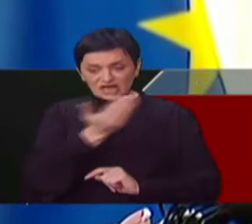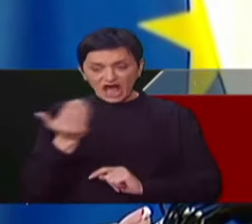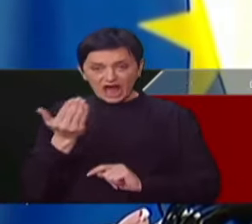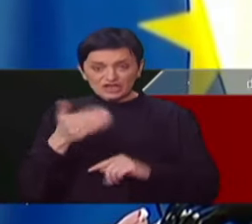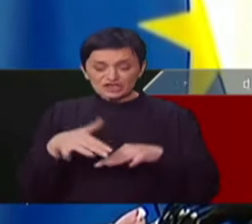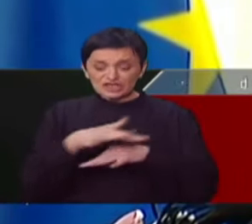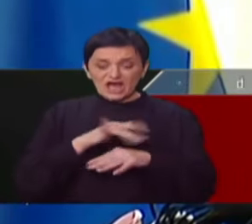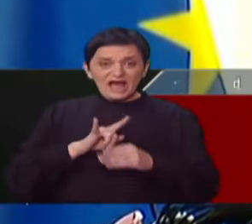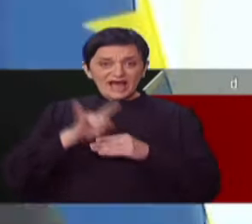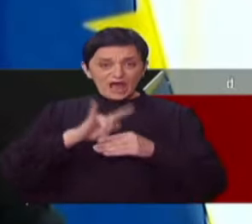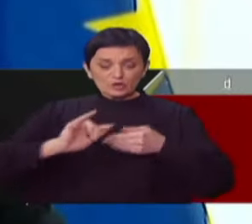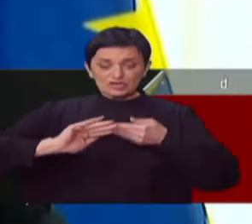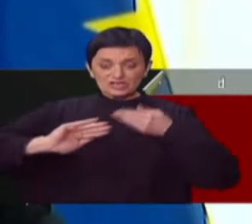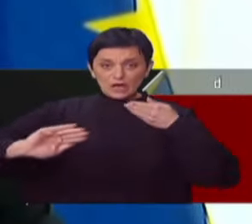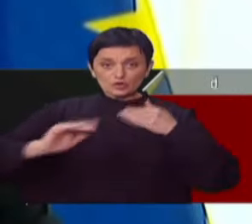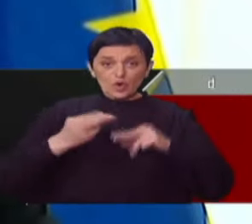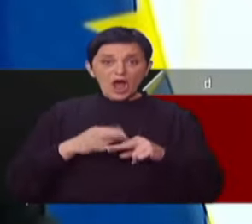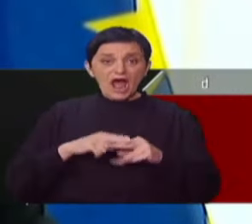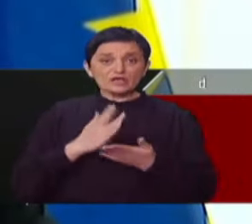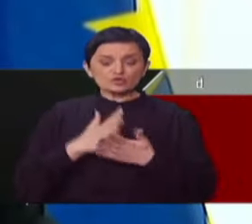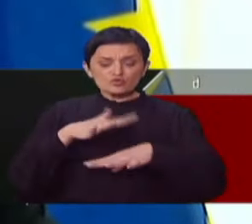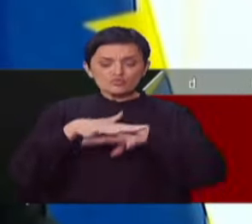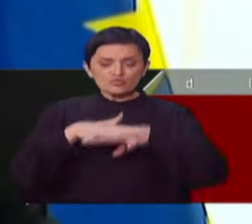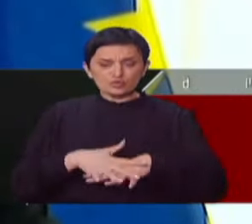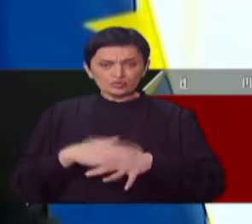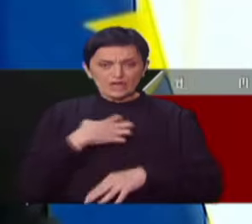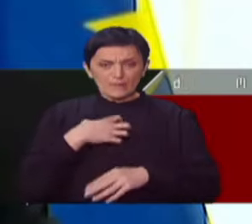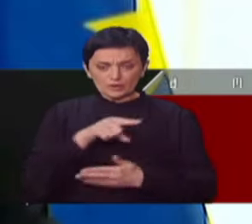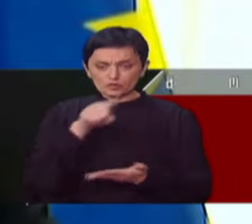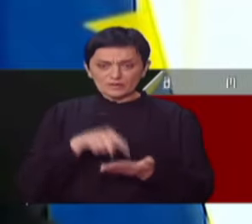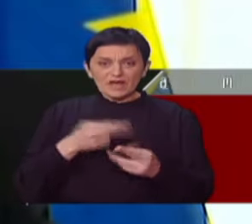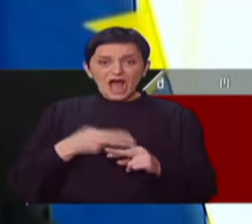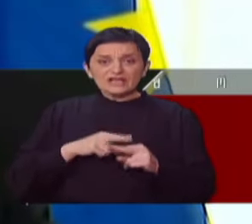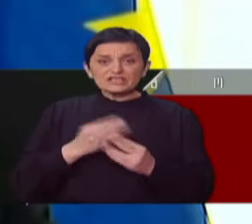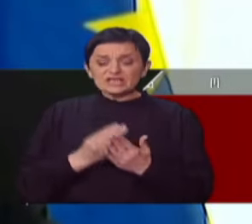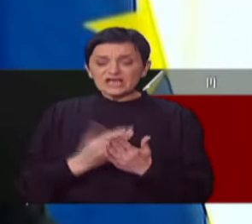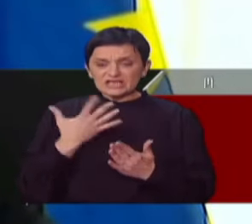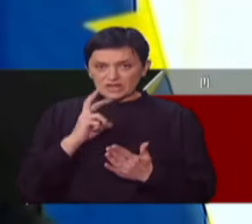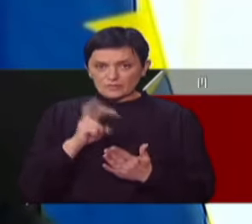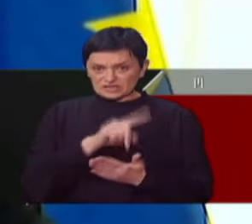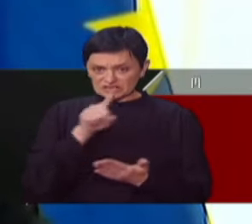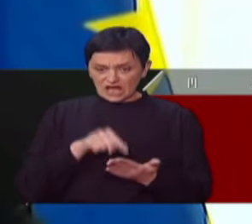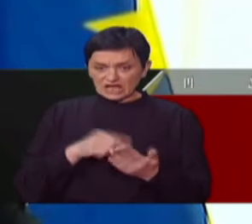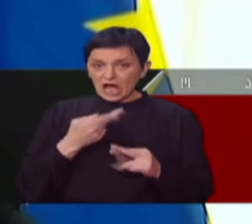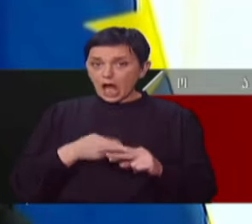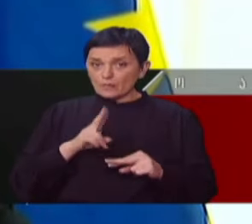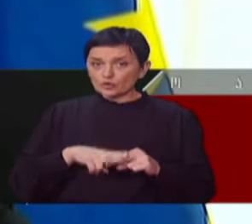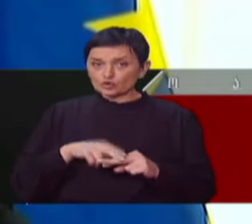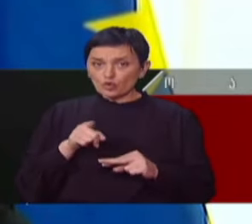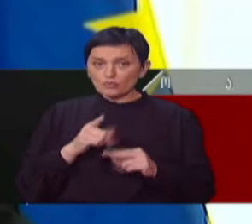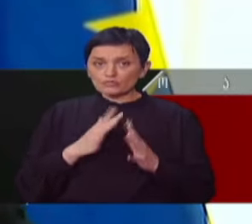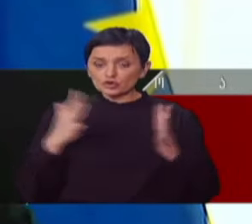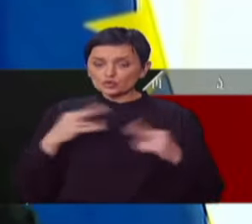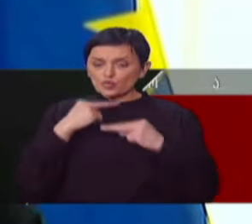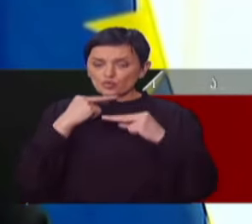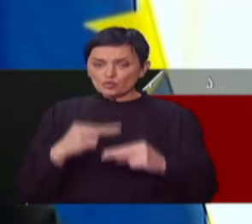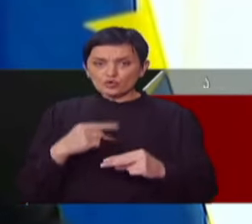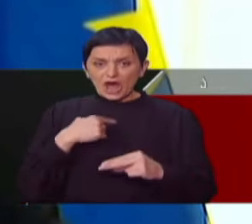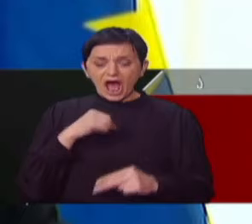кернебис, хелонура, дашаребас. Это сарис фундаментори сагетхи. Это сарис хиребулеби сагетхи. Там и там вакцию там халапурат ребас,